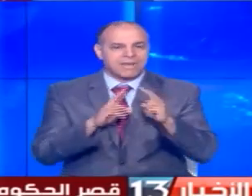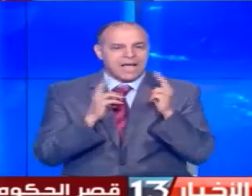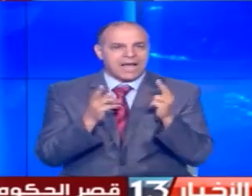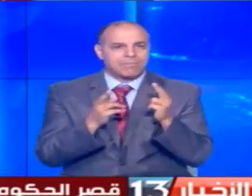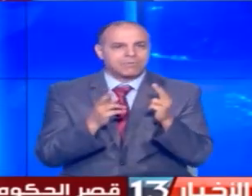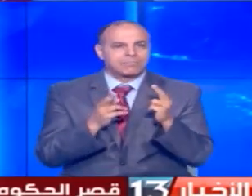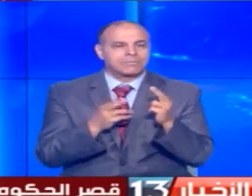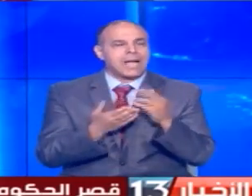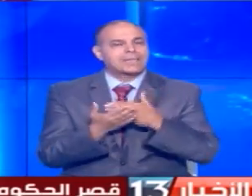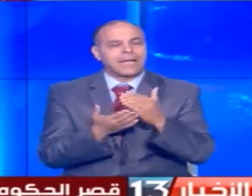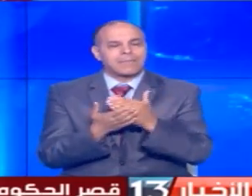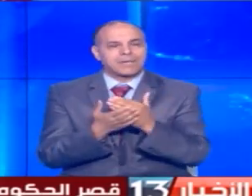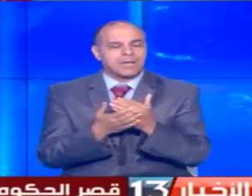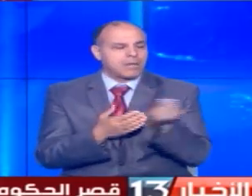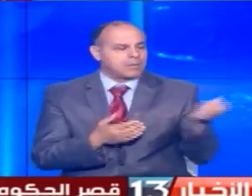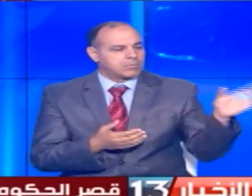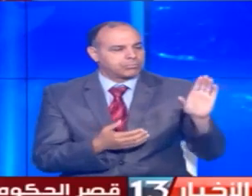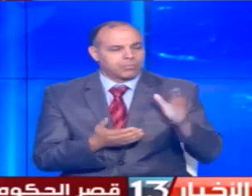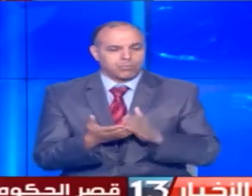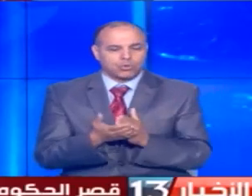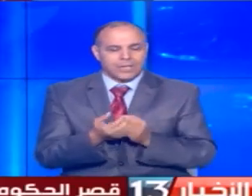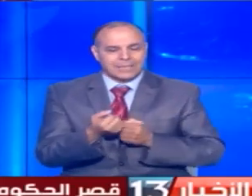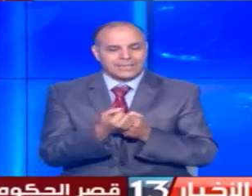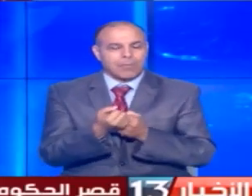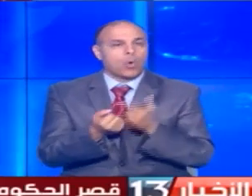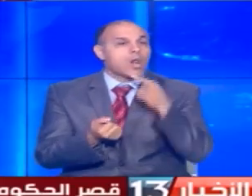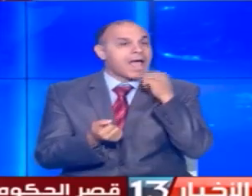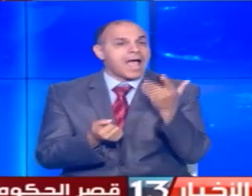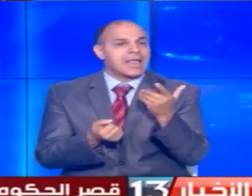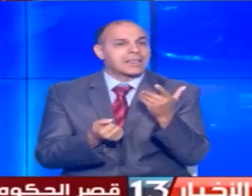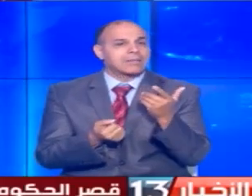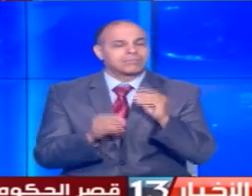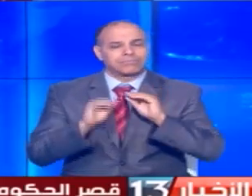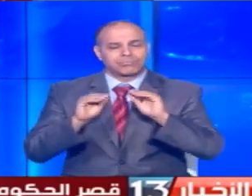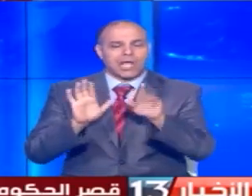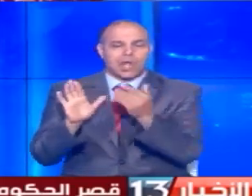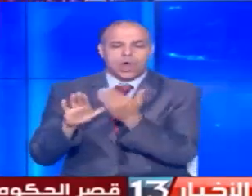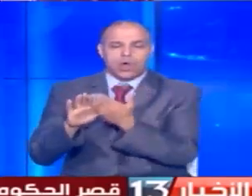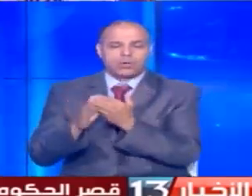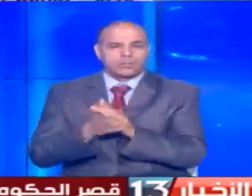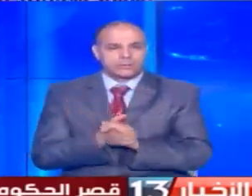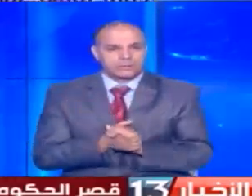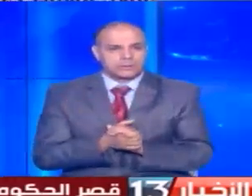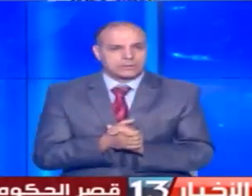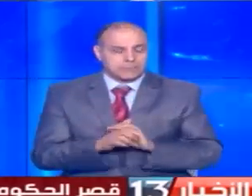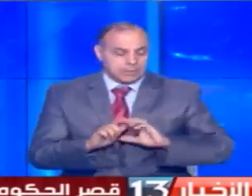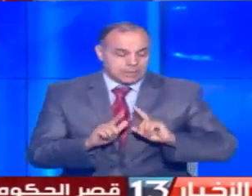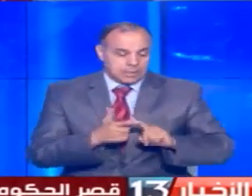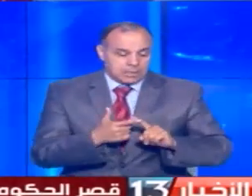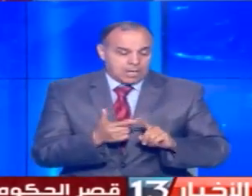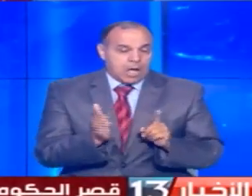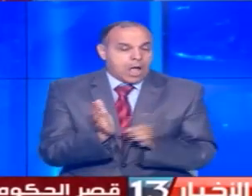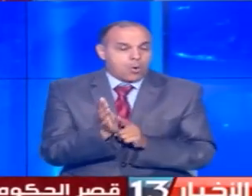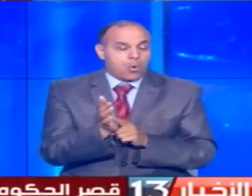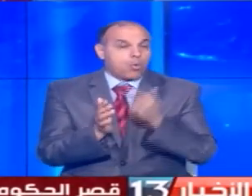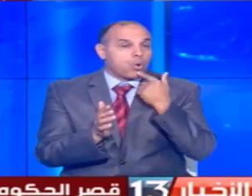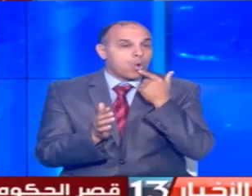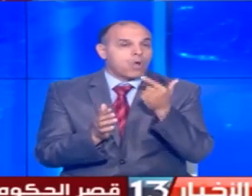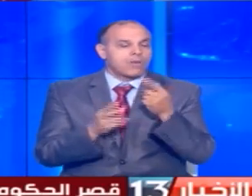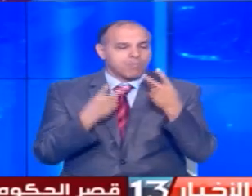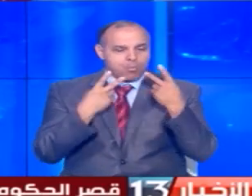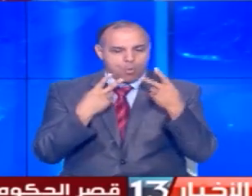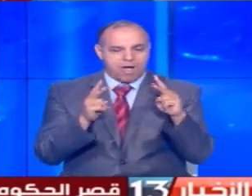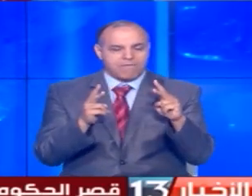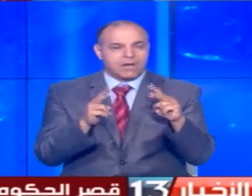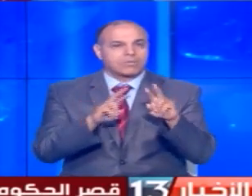للإنشاء والتعمير لتمويل مشروع دعم جودة أساسيات التعليم المدرسي. وعلى مشروع قانون يتعلق بالموافقة